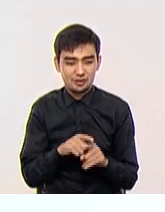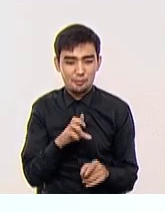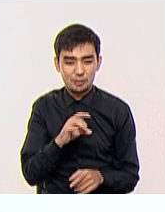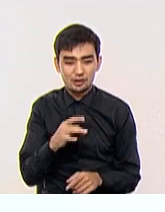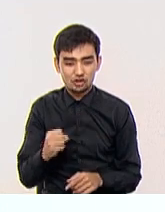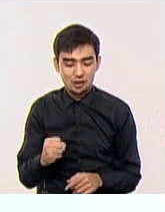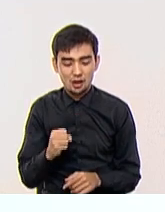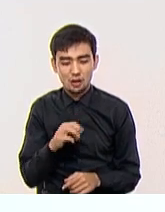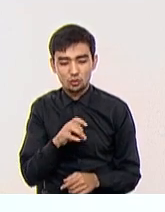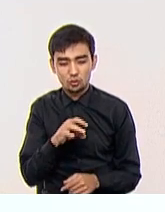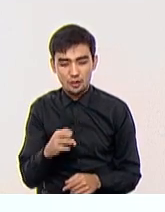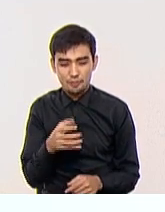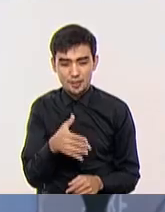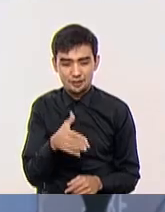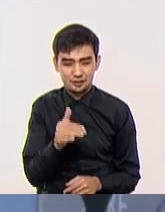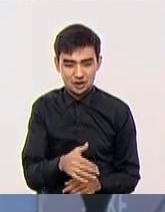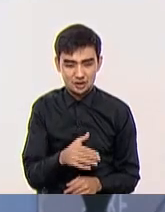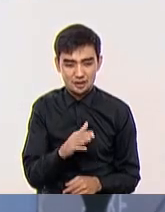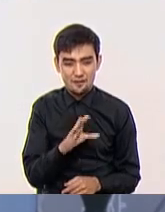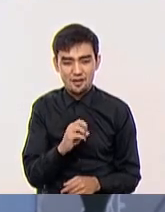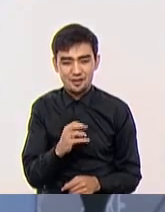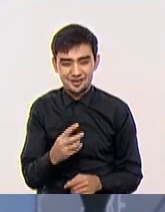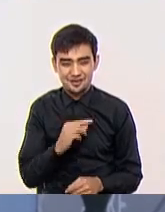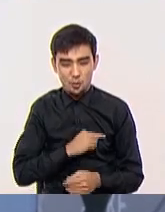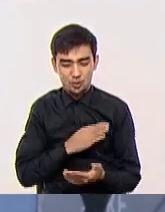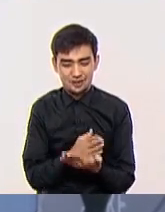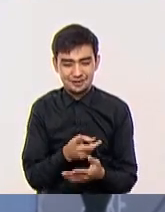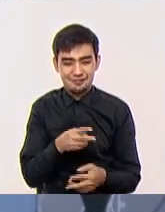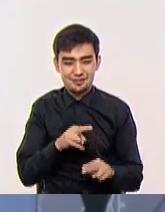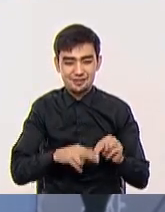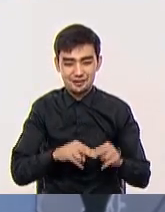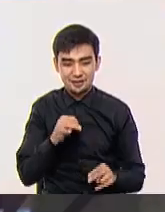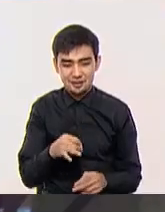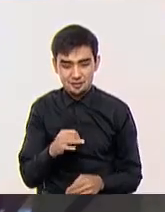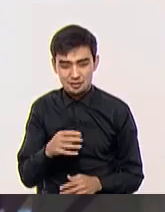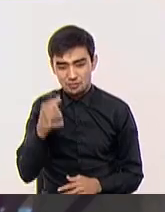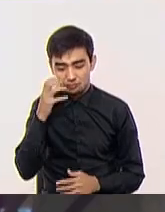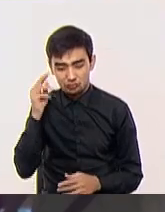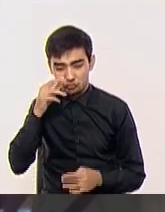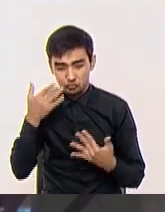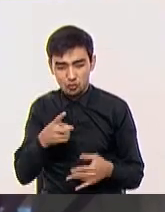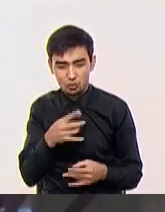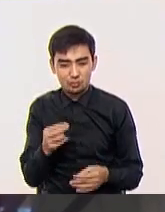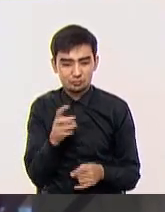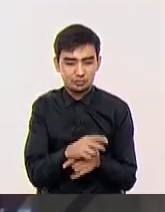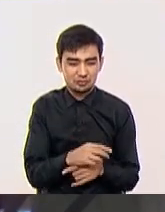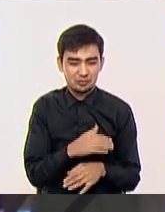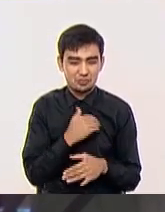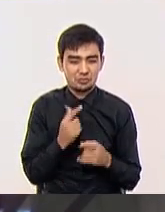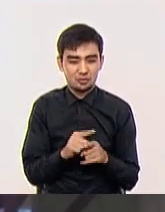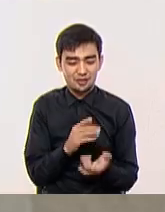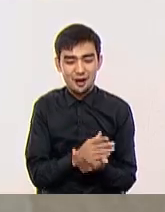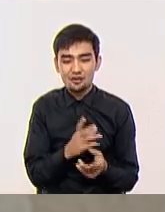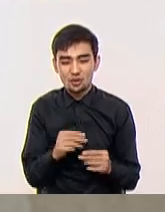около 5000 вакансий для строителей. Но кандидаты, в том числе получившие профильное образование, идут туда неохотно. Отчасти